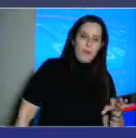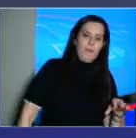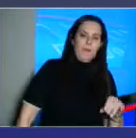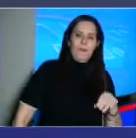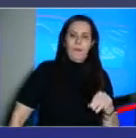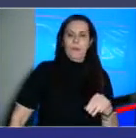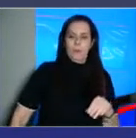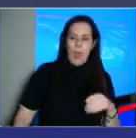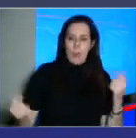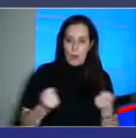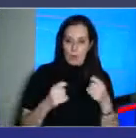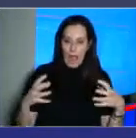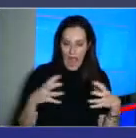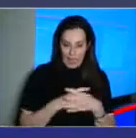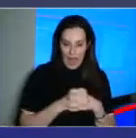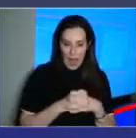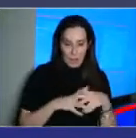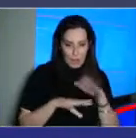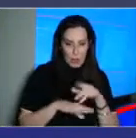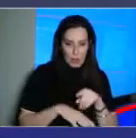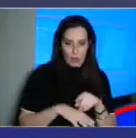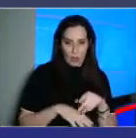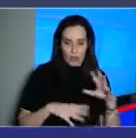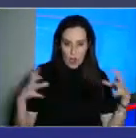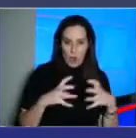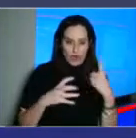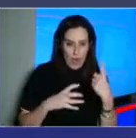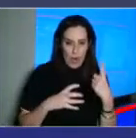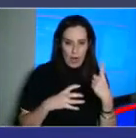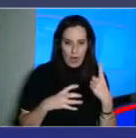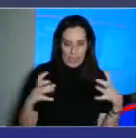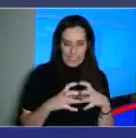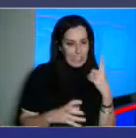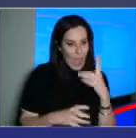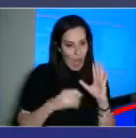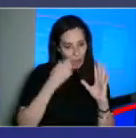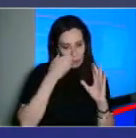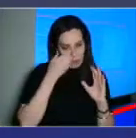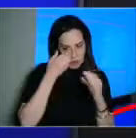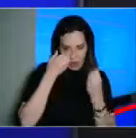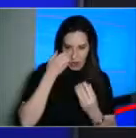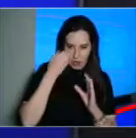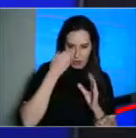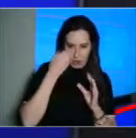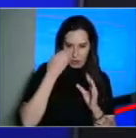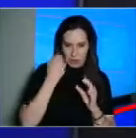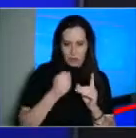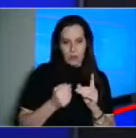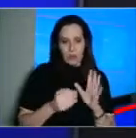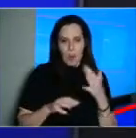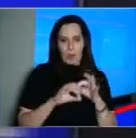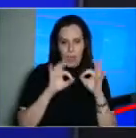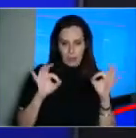הפרופוגנדה, האחדה המקצועית הזאת של גוש אחד, עיסה אחת. רגע. אז בוא